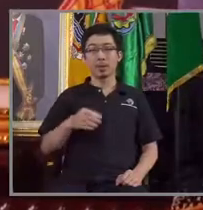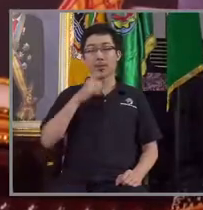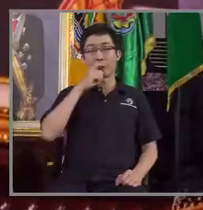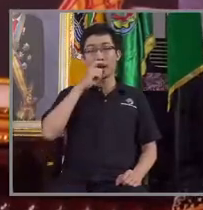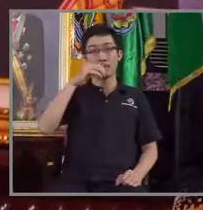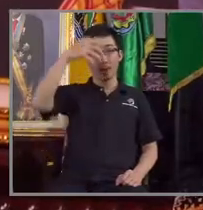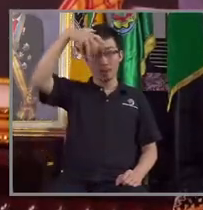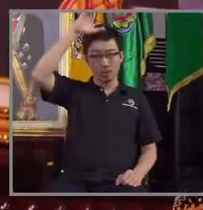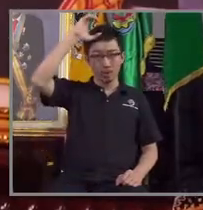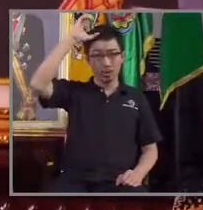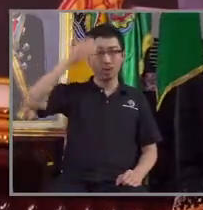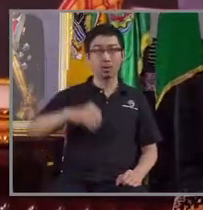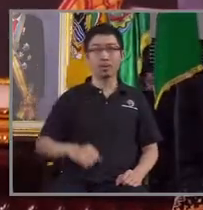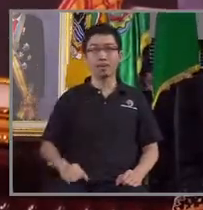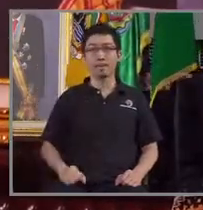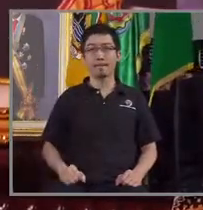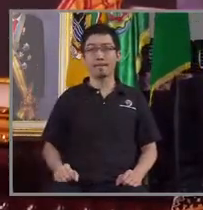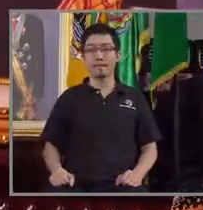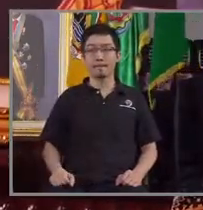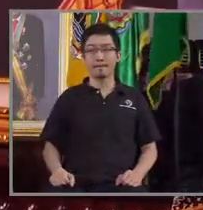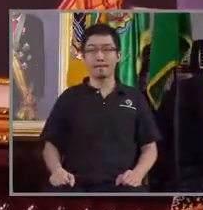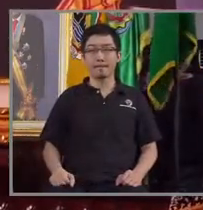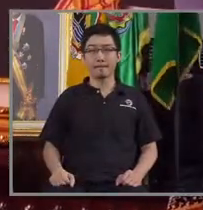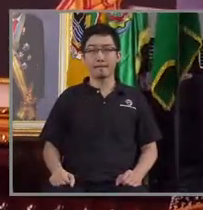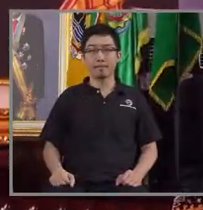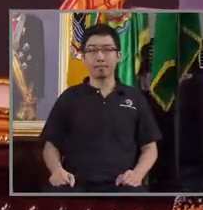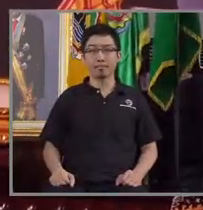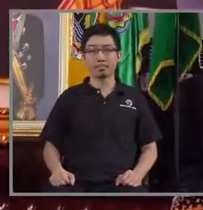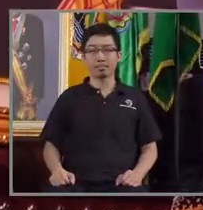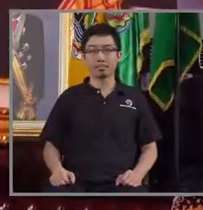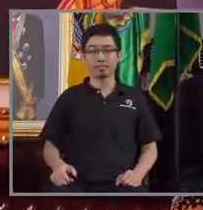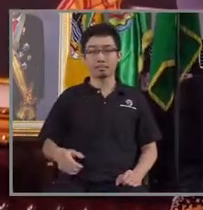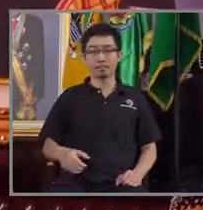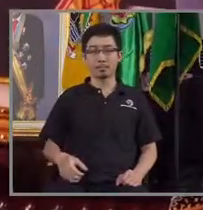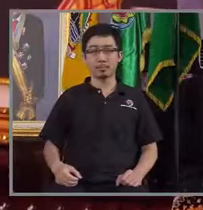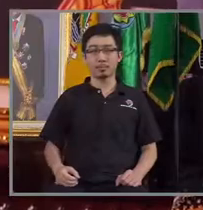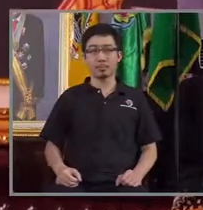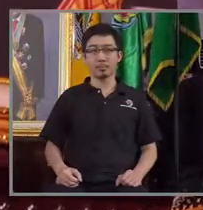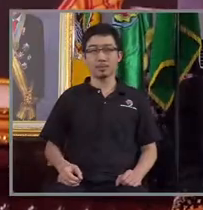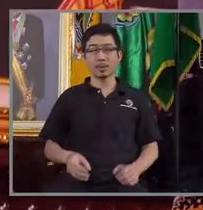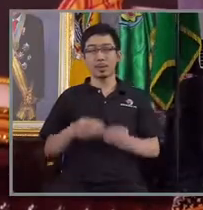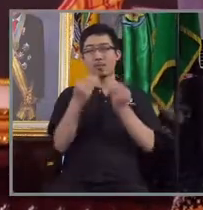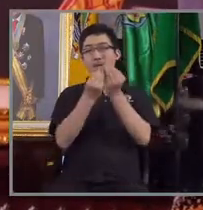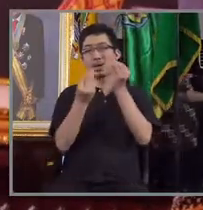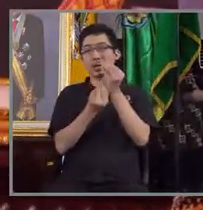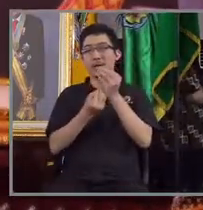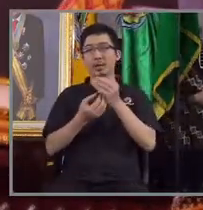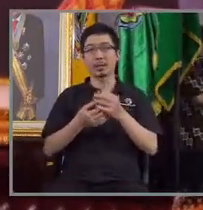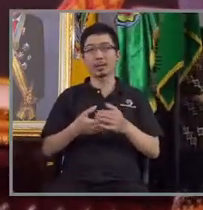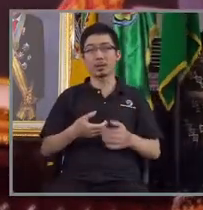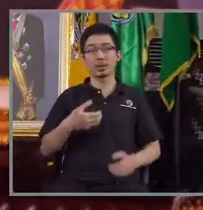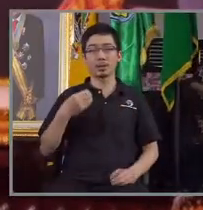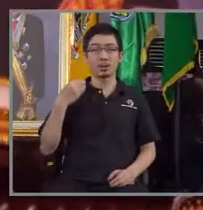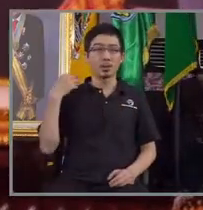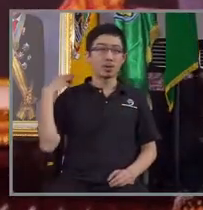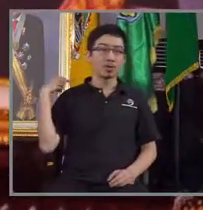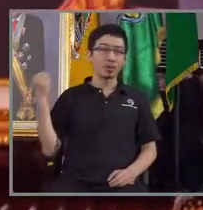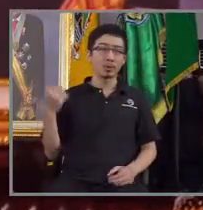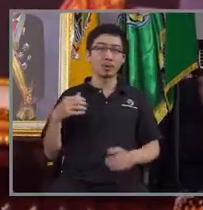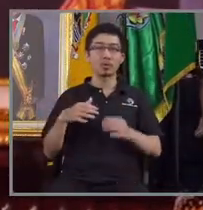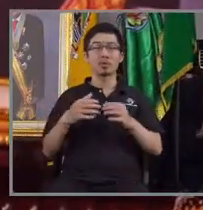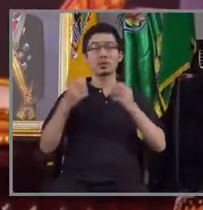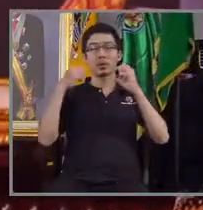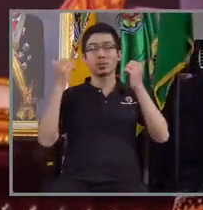Gubernur Jawa Tengah beserta wakil gubernur Jawa Tengah yang jujur mati